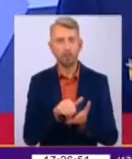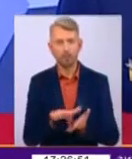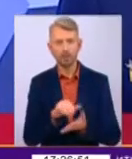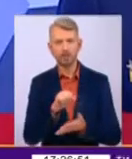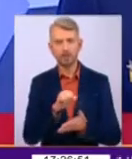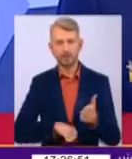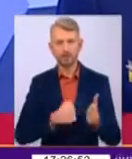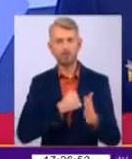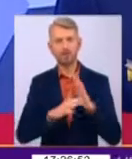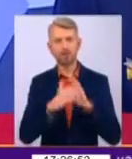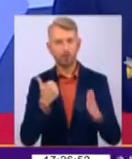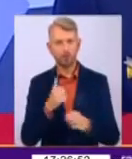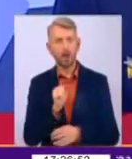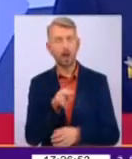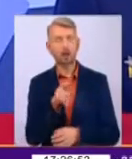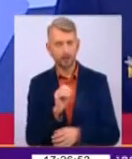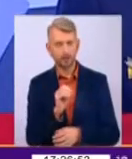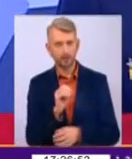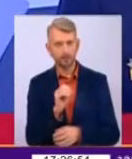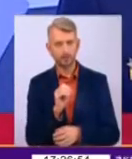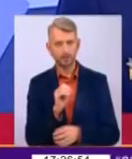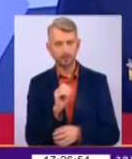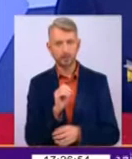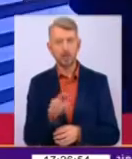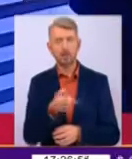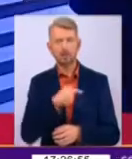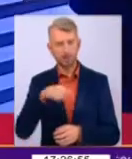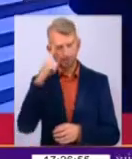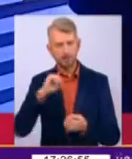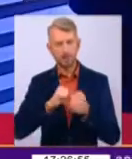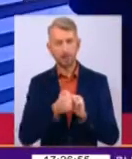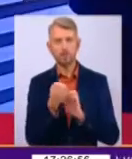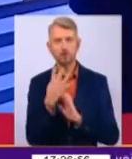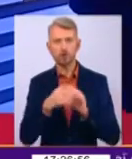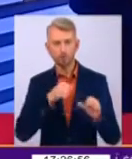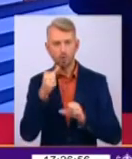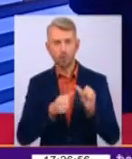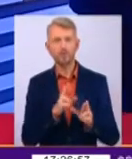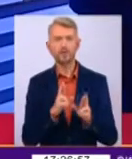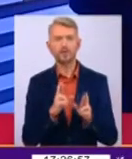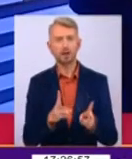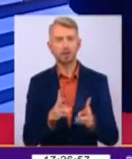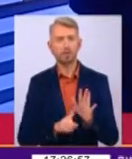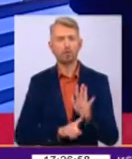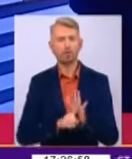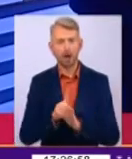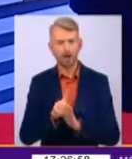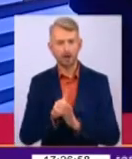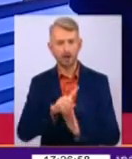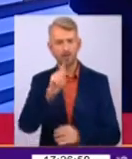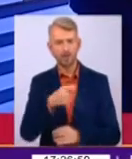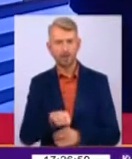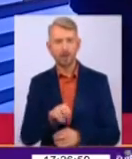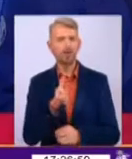від призову. Але ми пам'ятаємо в 2014 році, яким чином починалася війна, як